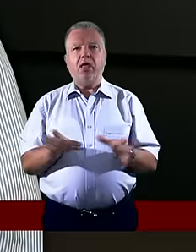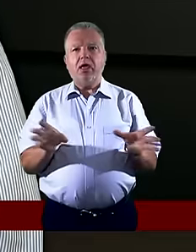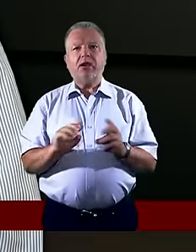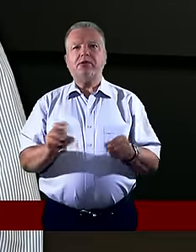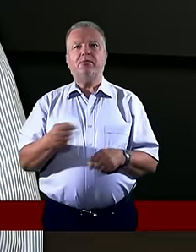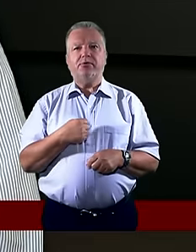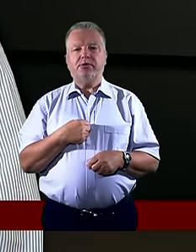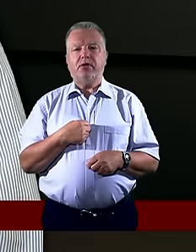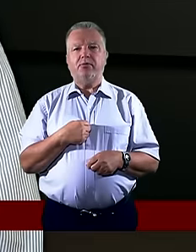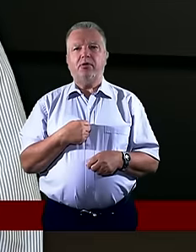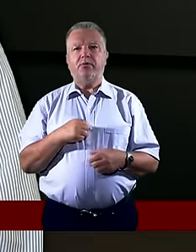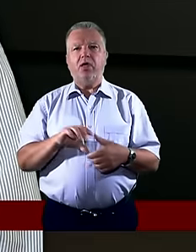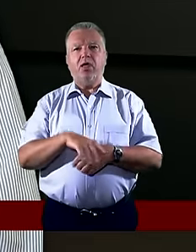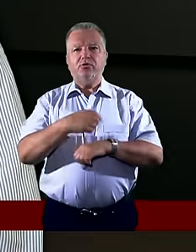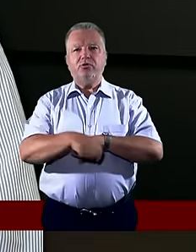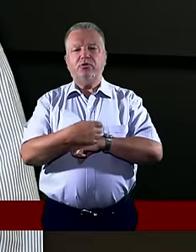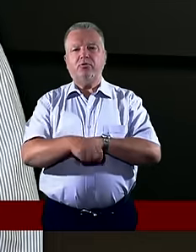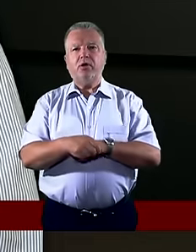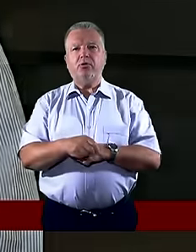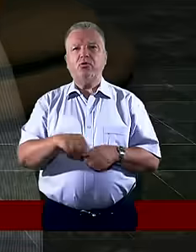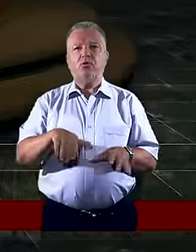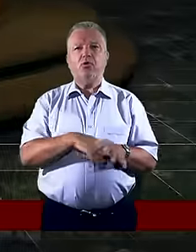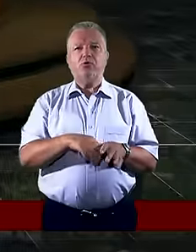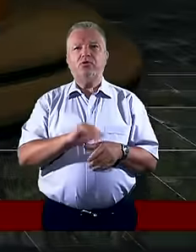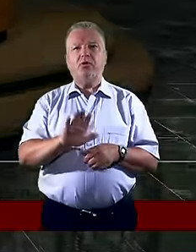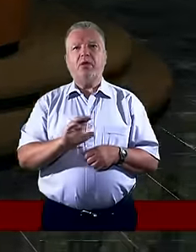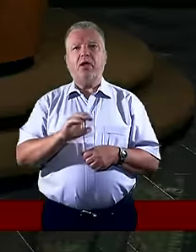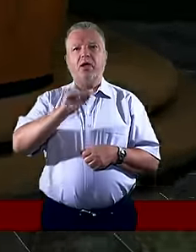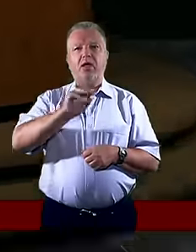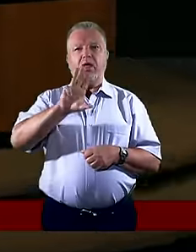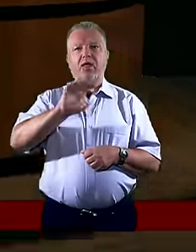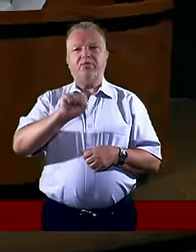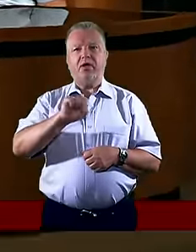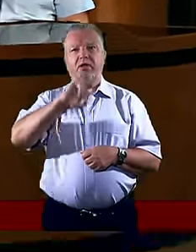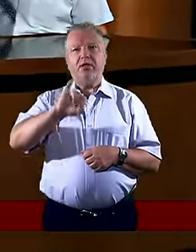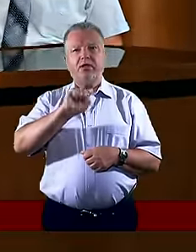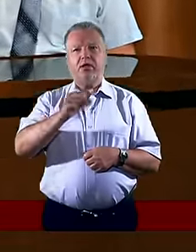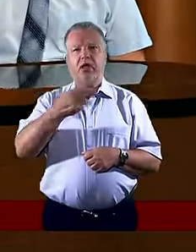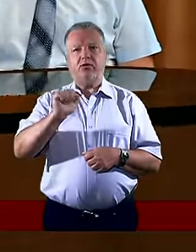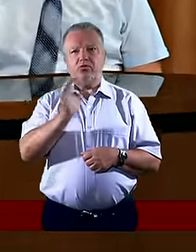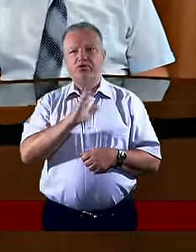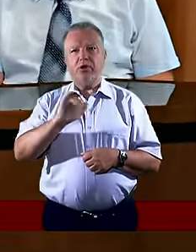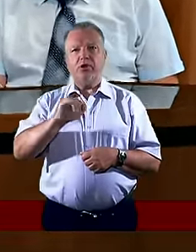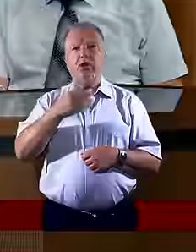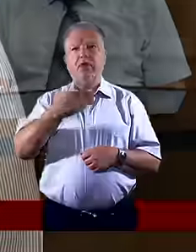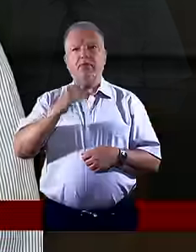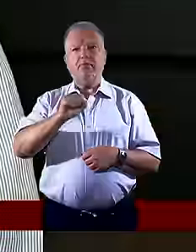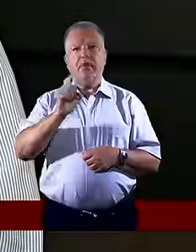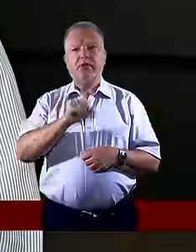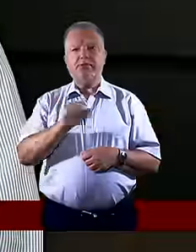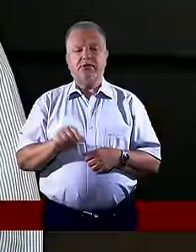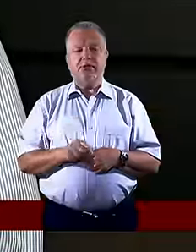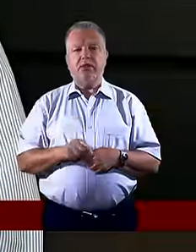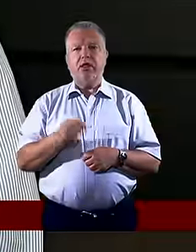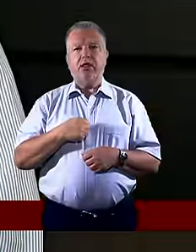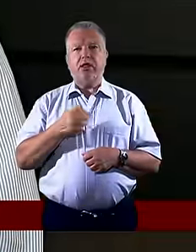Razem ze mną w rozważaniu Słowa Bożego biorą udział Ewa, Janusz i Maksymilian. Ja na